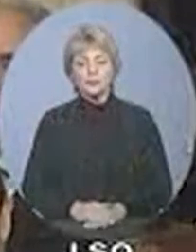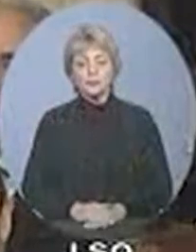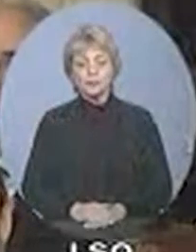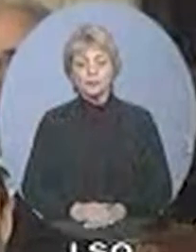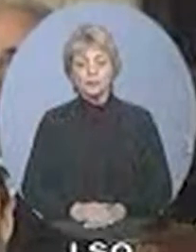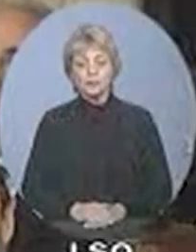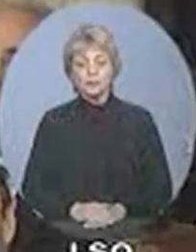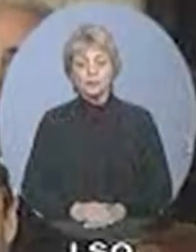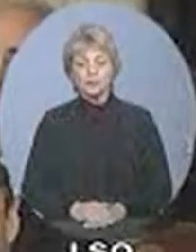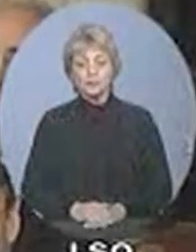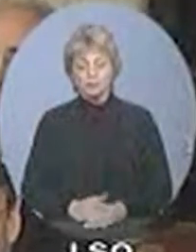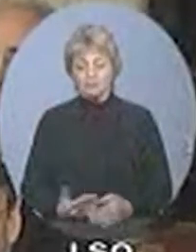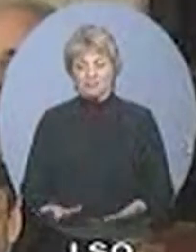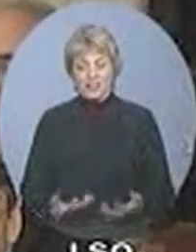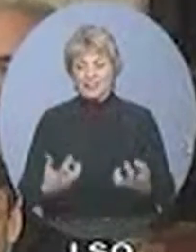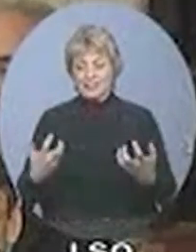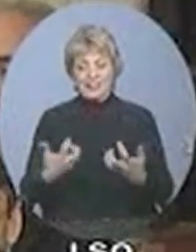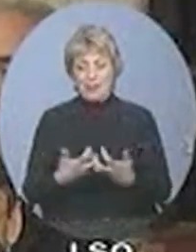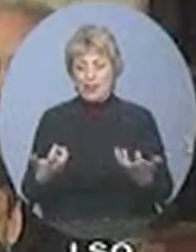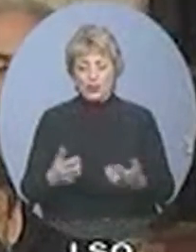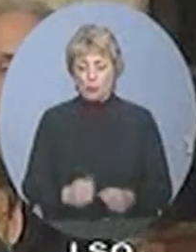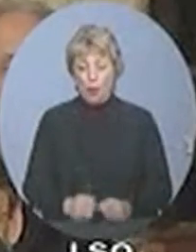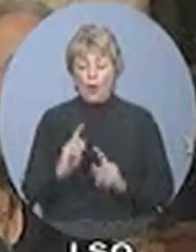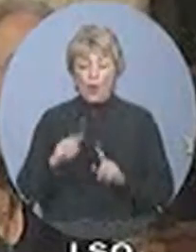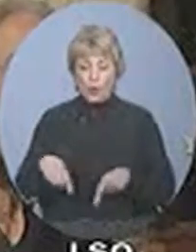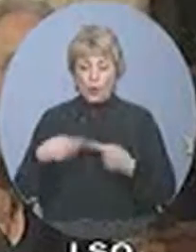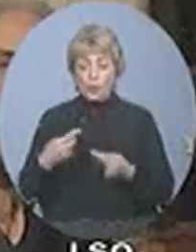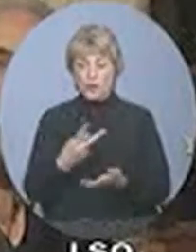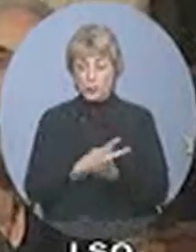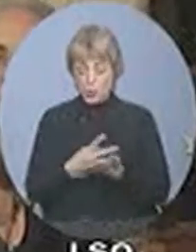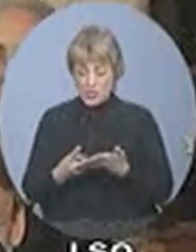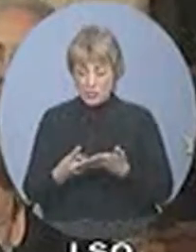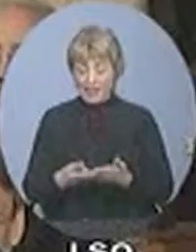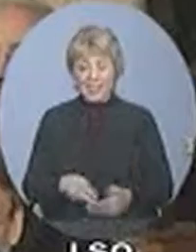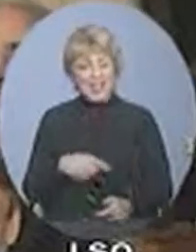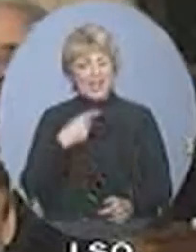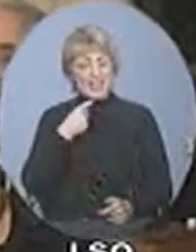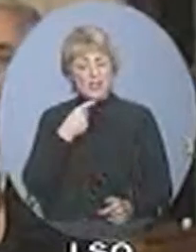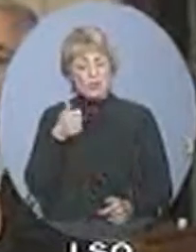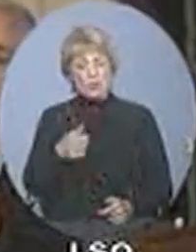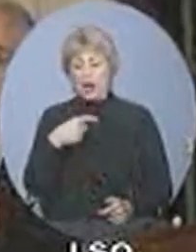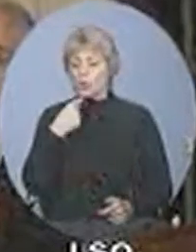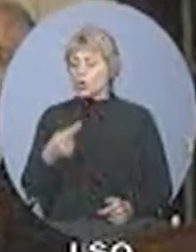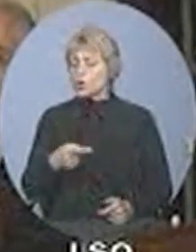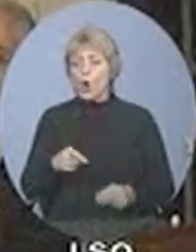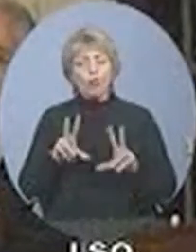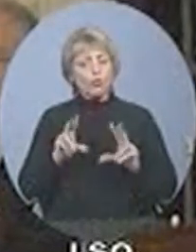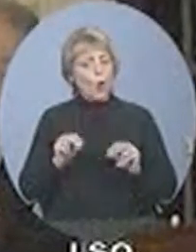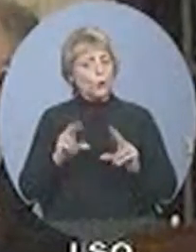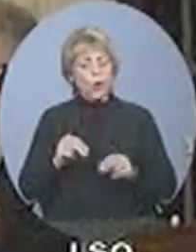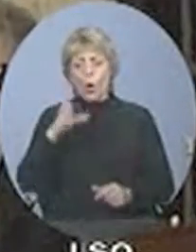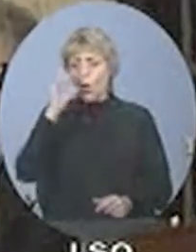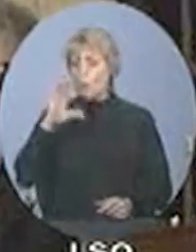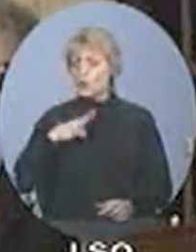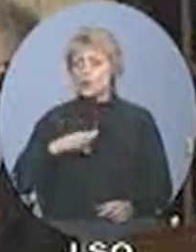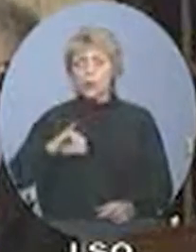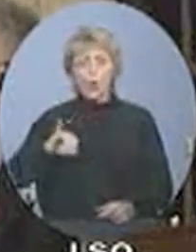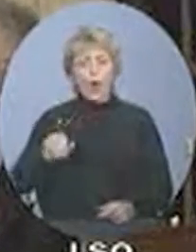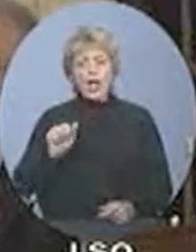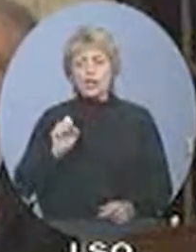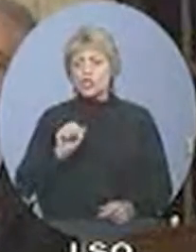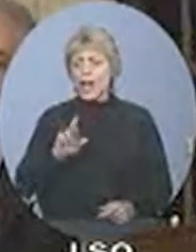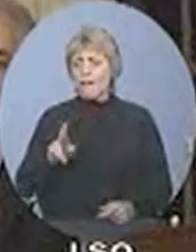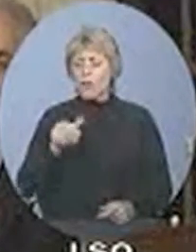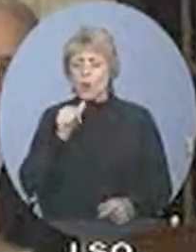ça tient pas la route. Depuis deux semaines, il nie que M. Jaffer a fait du lobbying. Hier, il a remis